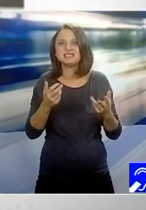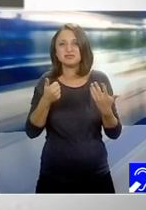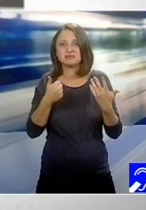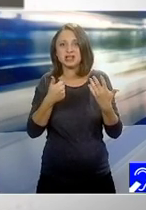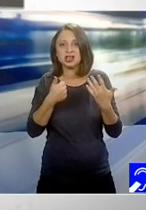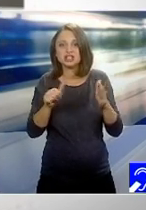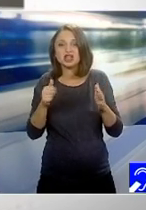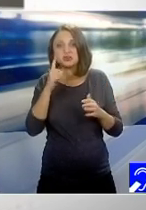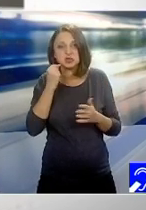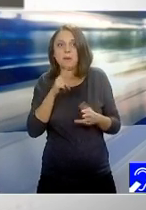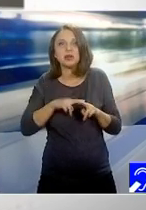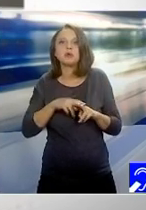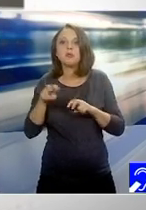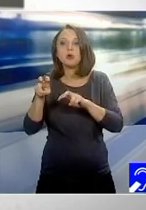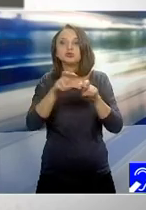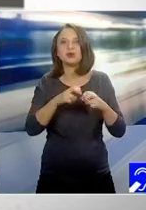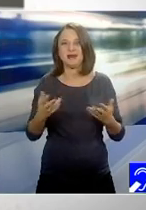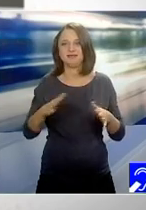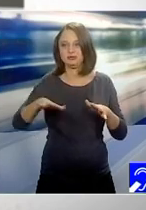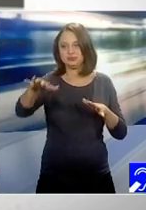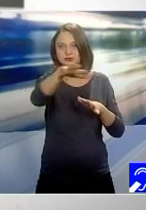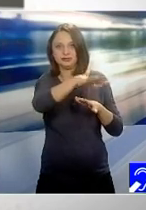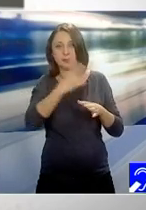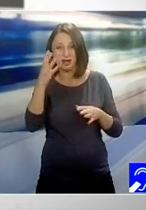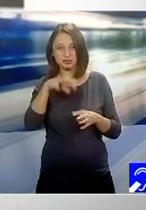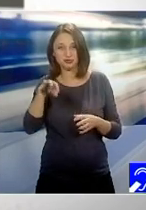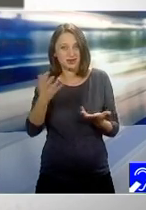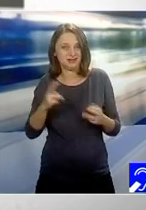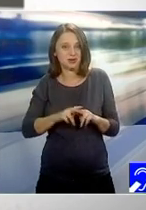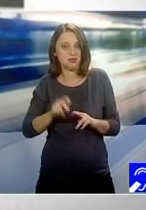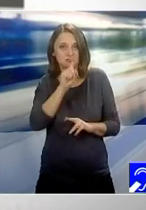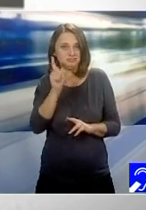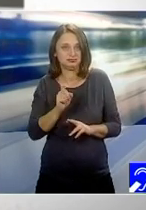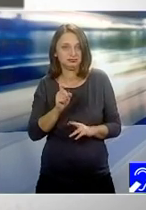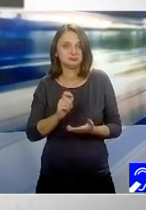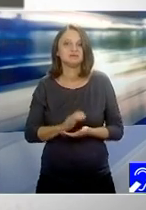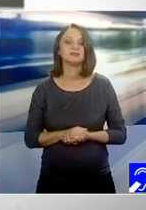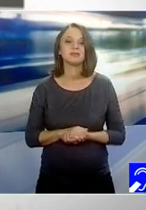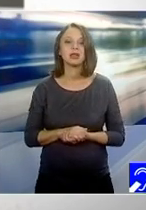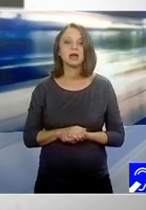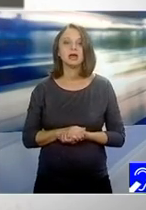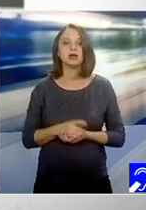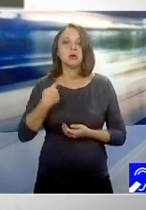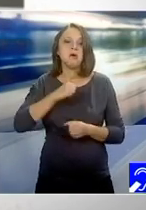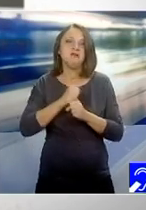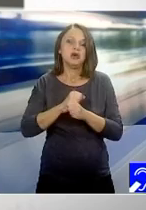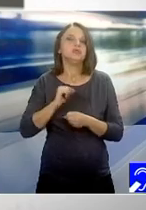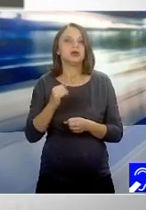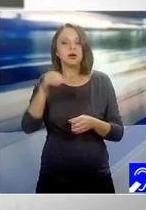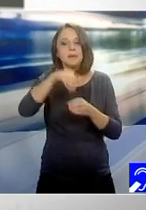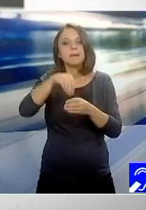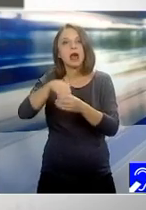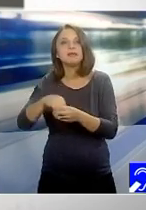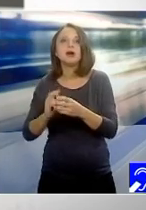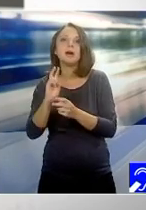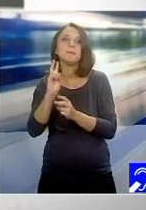avem atribuțiuni de pază. Nu avem atribuțiuni de pază, facem doar avem și atribuțiuni de control, mai facem și împăduriri. Ați văzut cum avem perimetrele